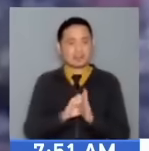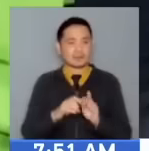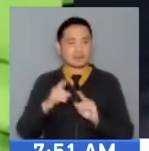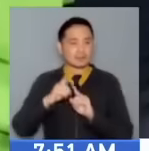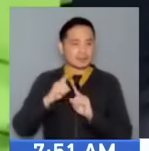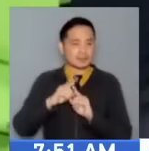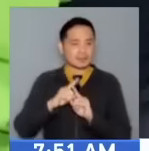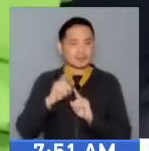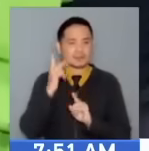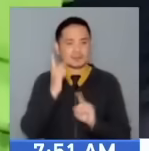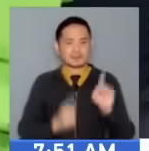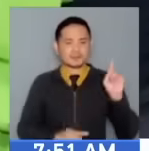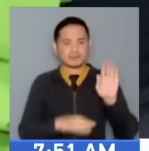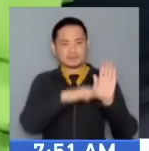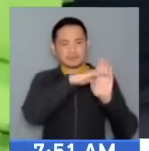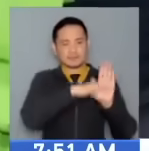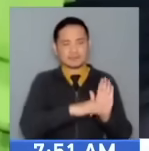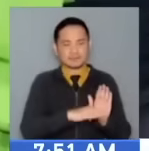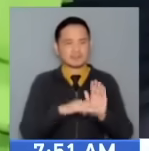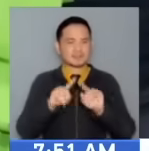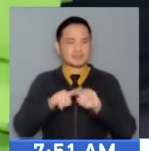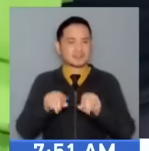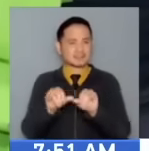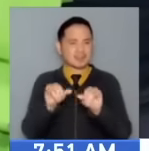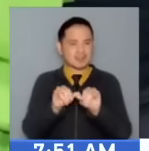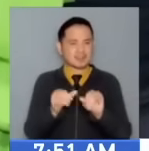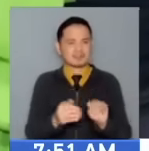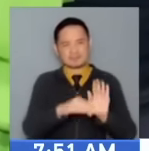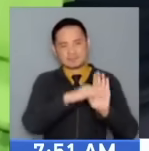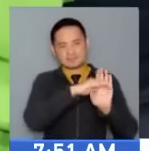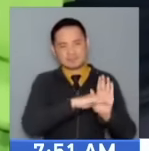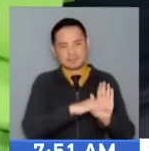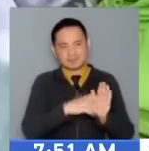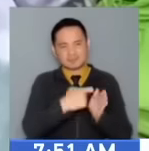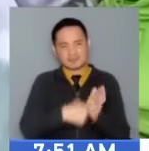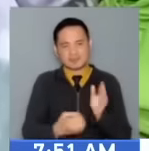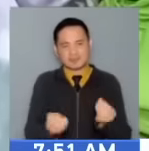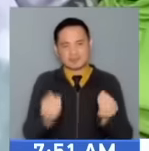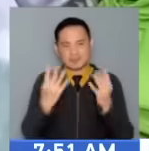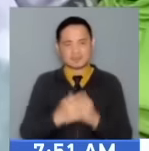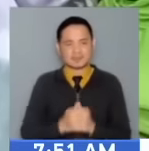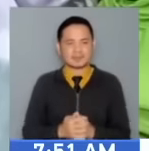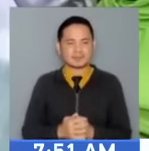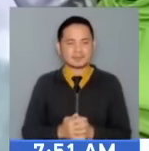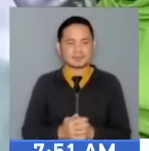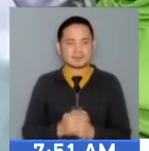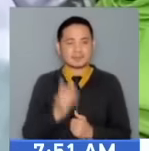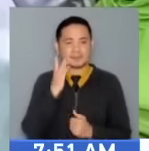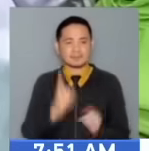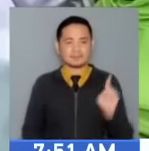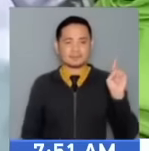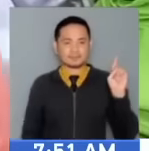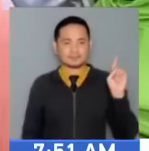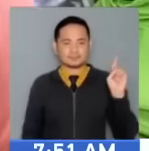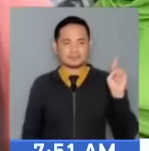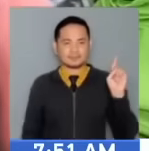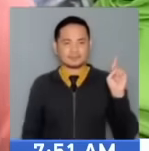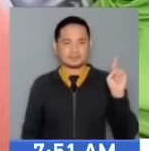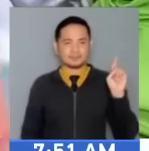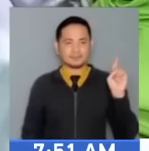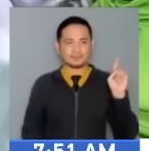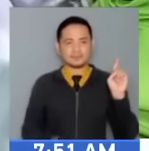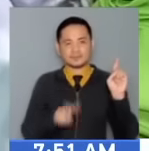sa size. Ang slacks na pang grade school, 230 to 250 pesos ang kada piraso. 300 to